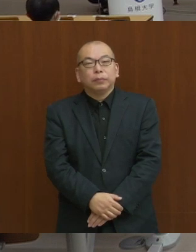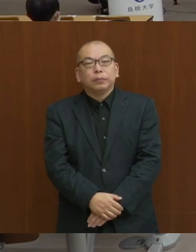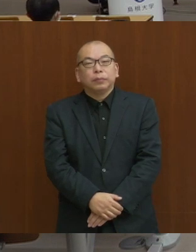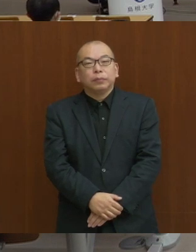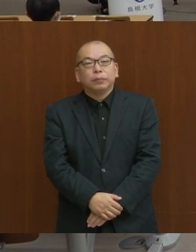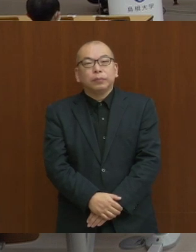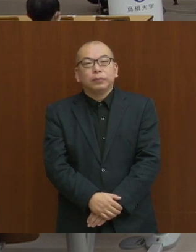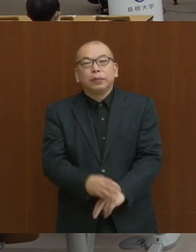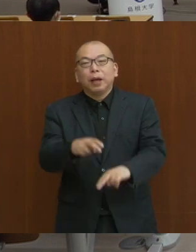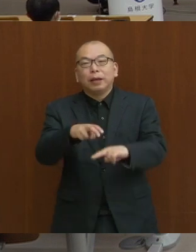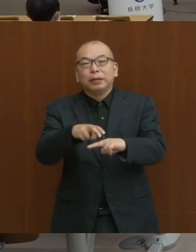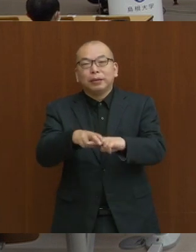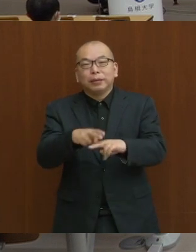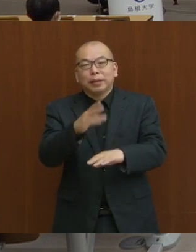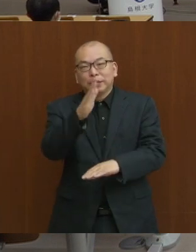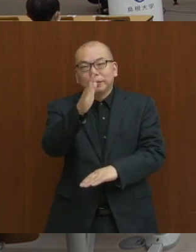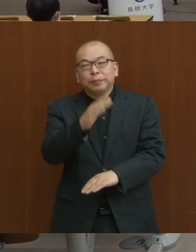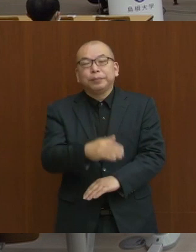着席。